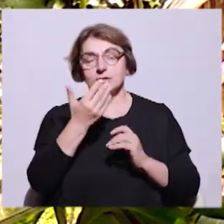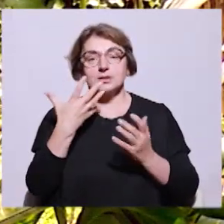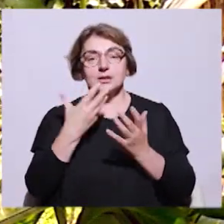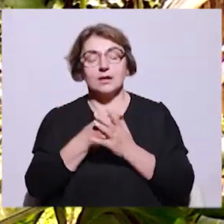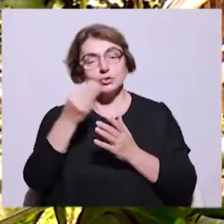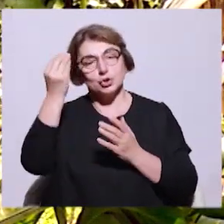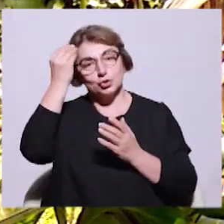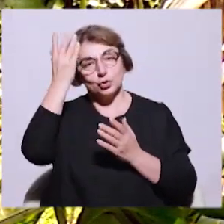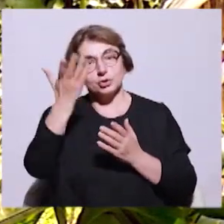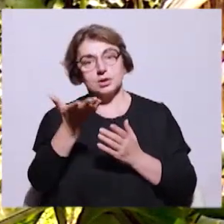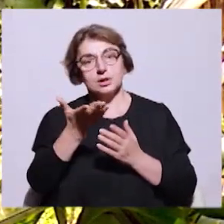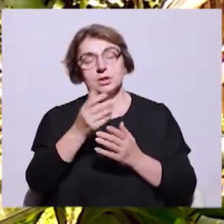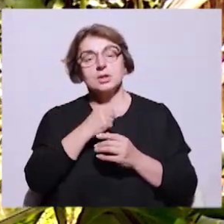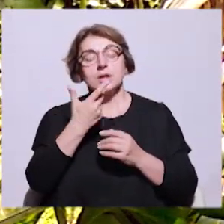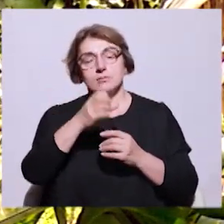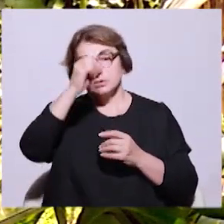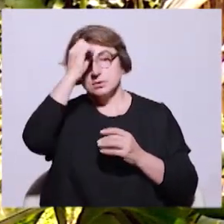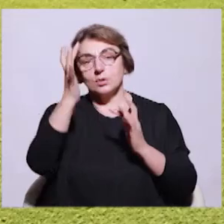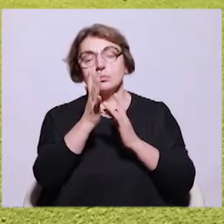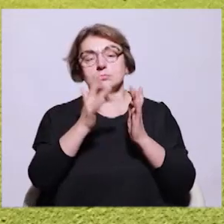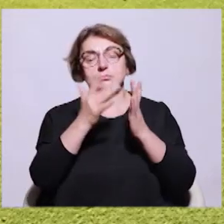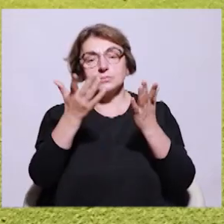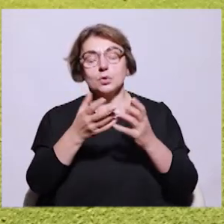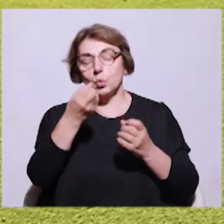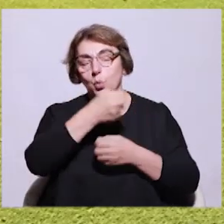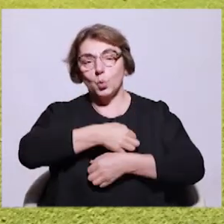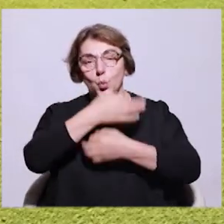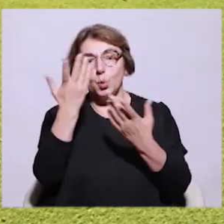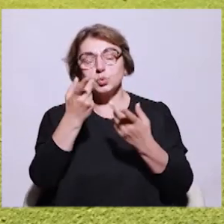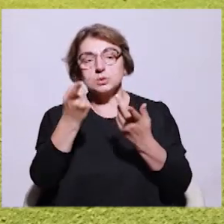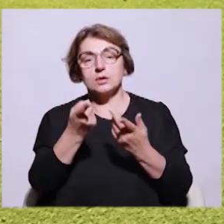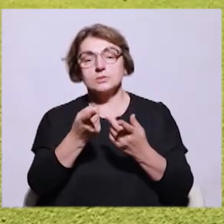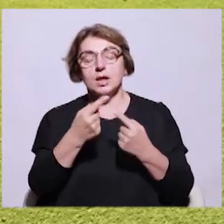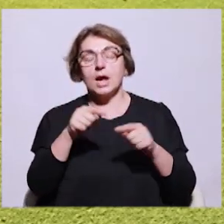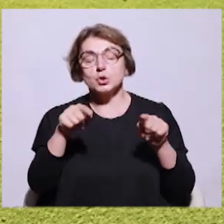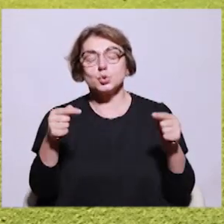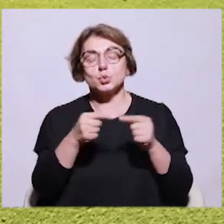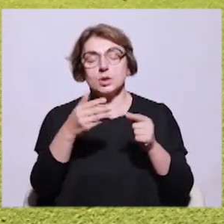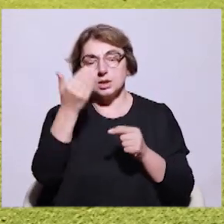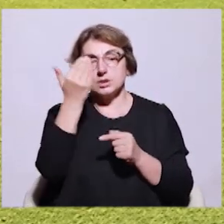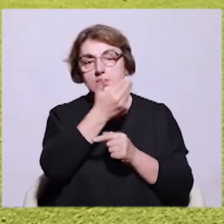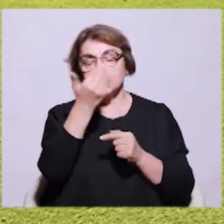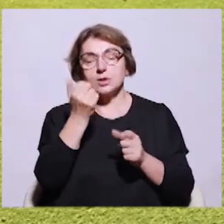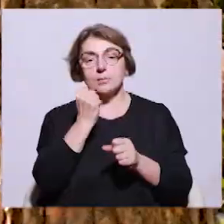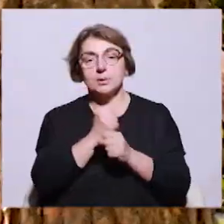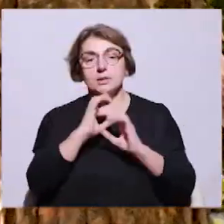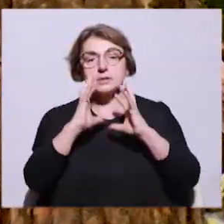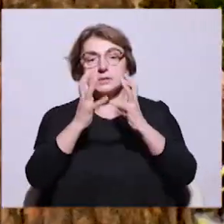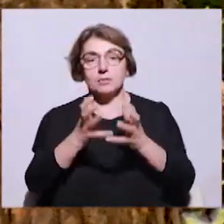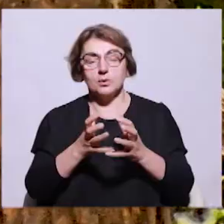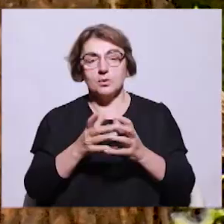თავისი ცოდნით, რელიგიით, კულტურით, ხელოვნებით, სწორედ ესეთი საზოგადოებები ქმნიდნენ ცივილიზაციებს.